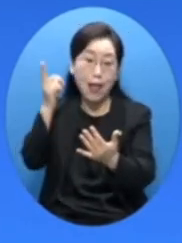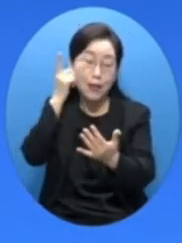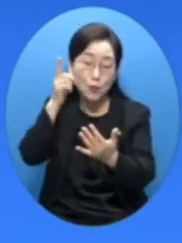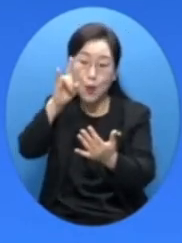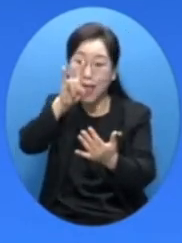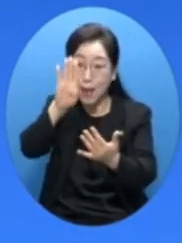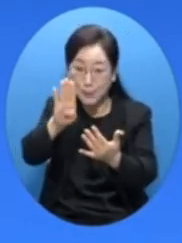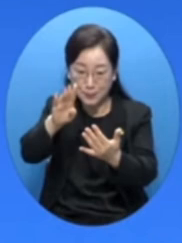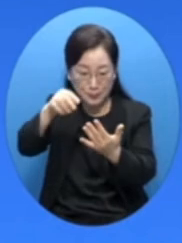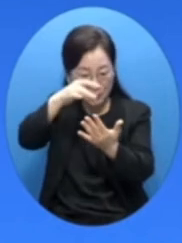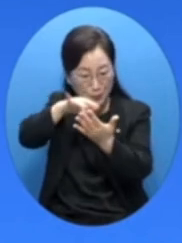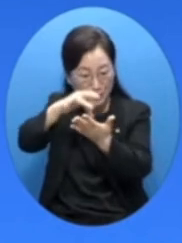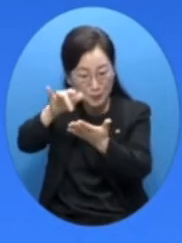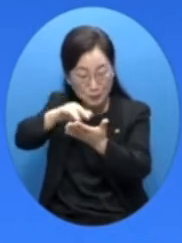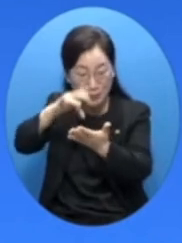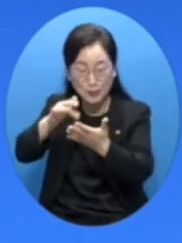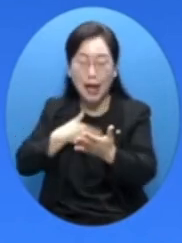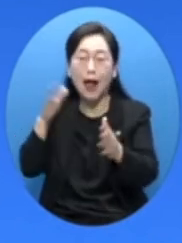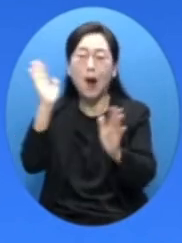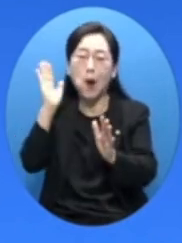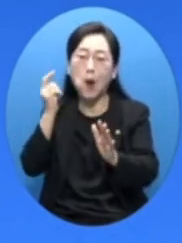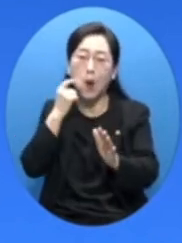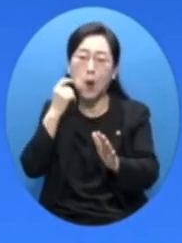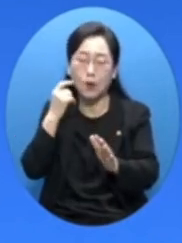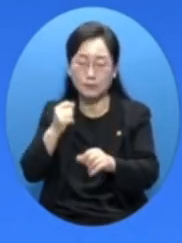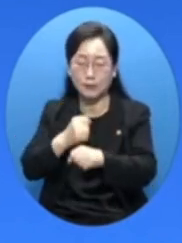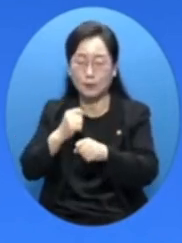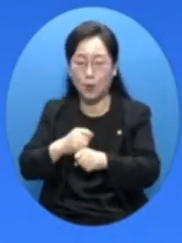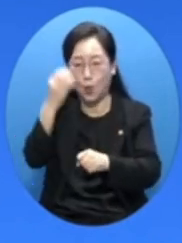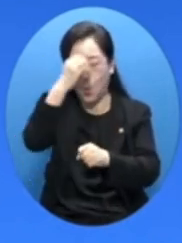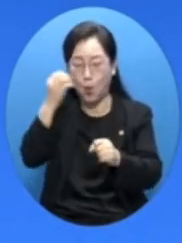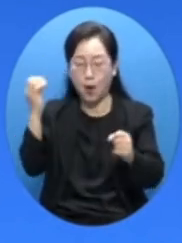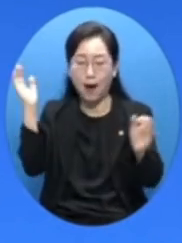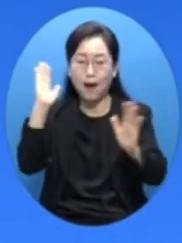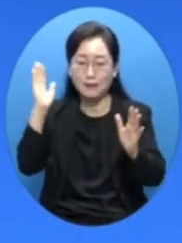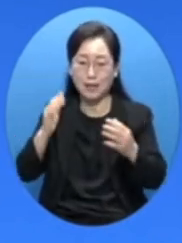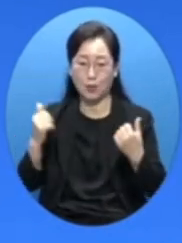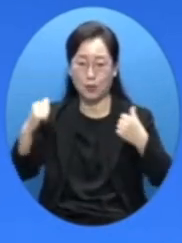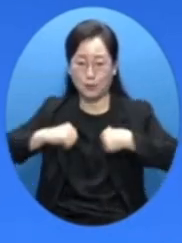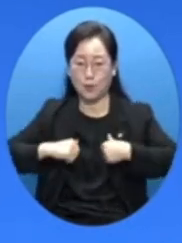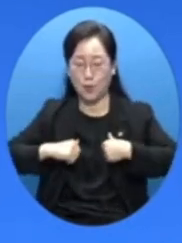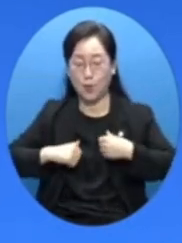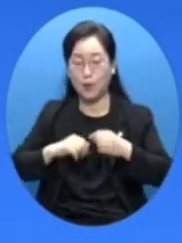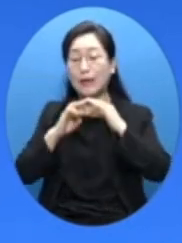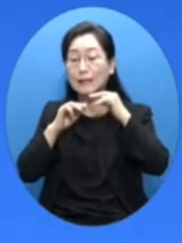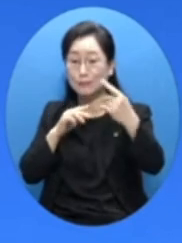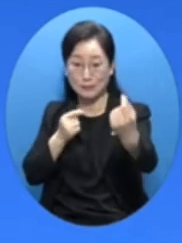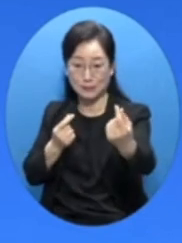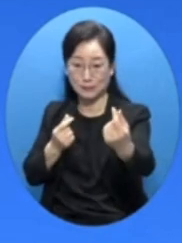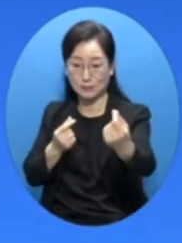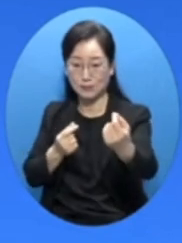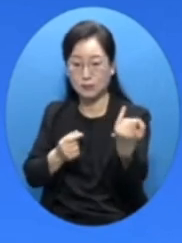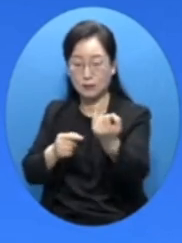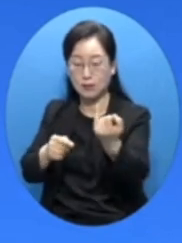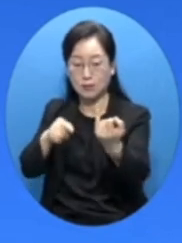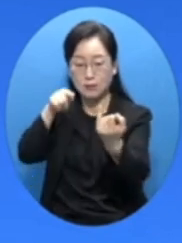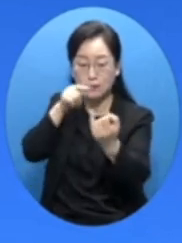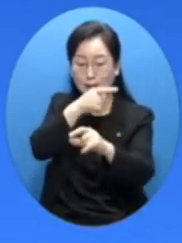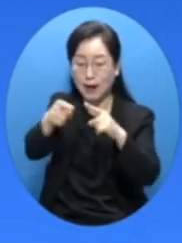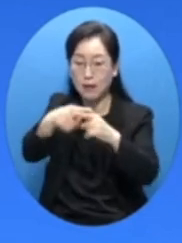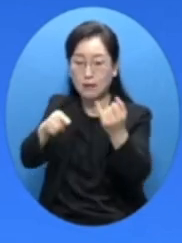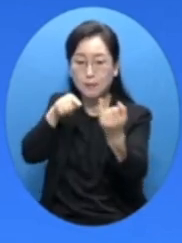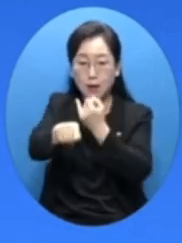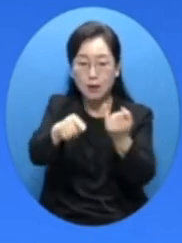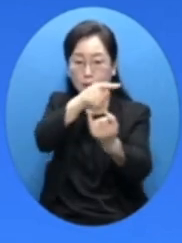학생인 것처럼 위장을 하고 고등학생 교복을 입고 가갖고 자기 또래 여성을 칼로 찔러 죽이고 토막을